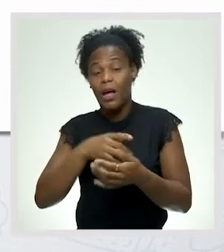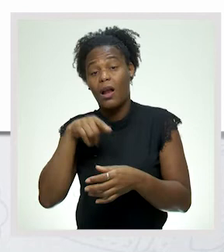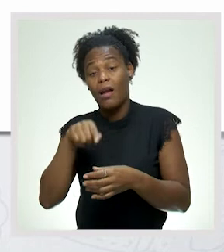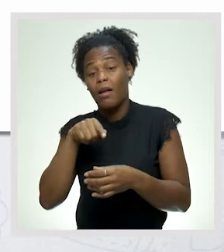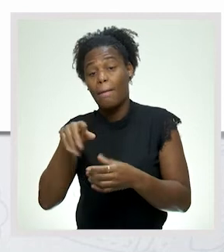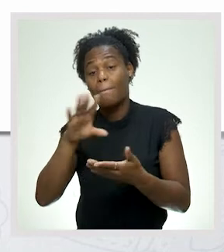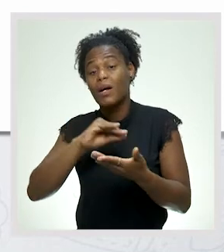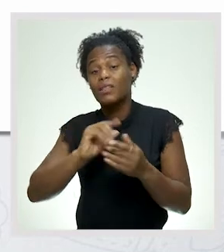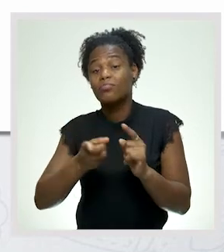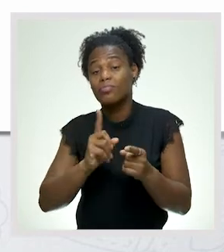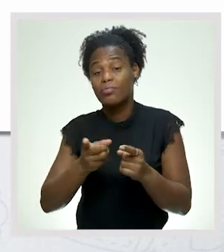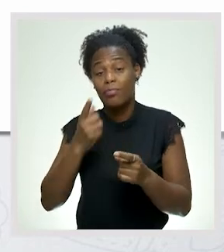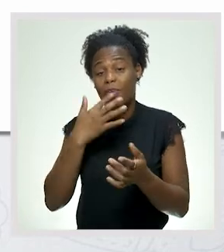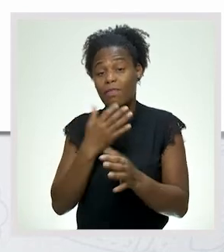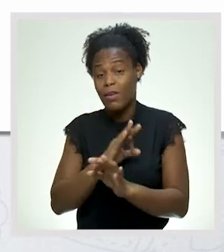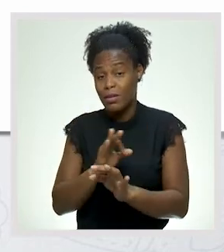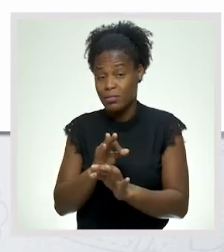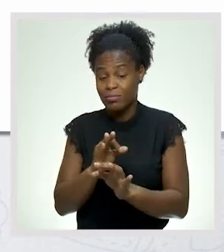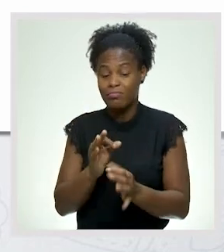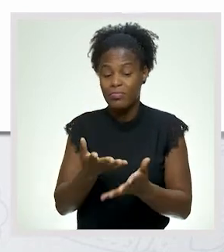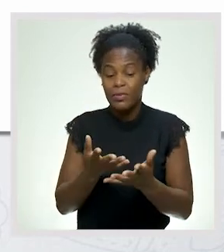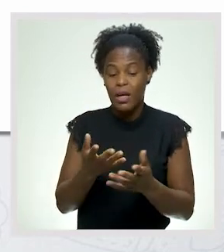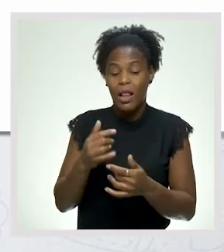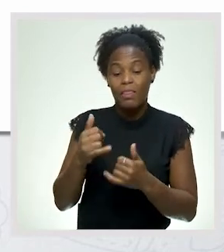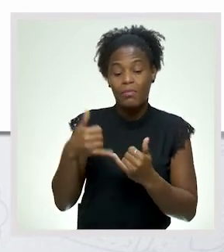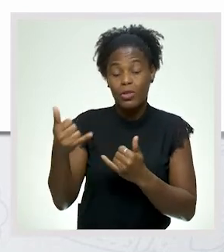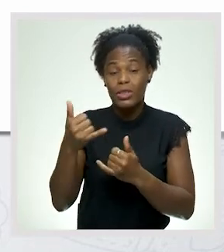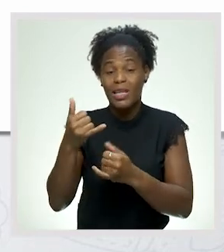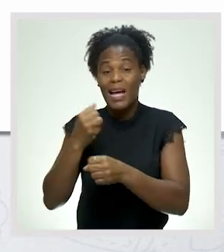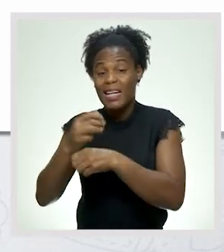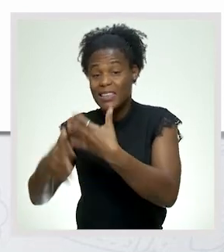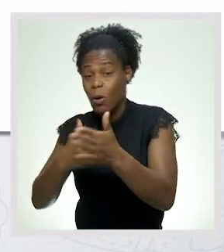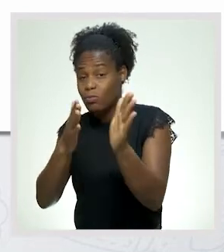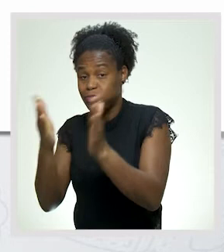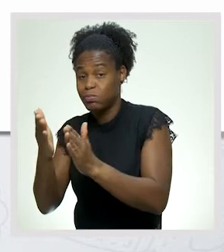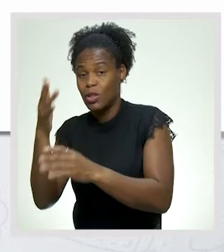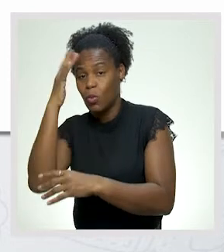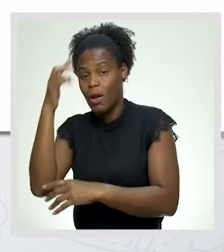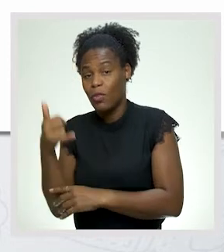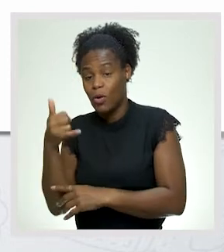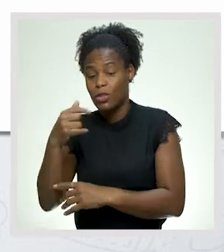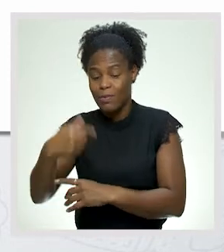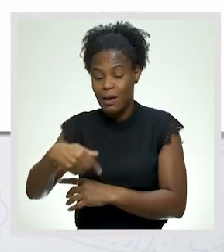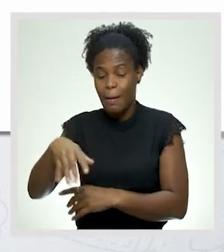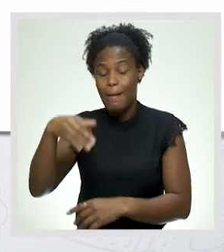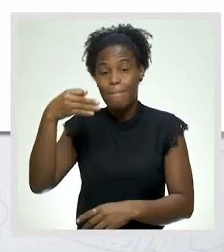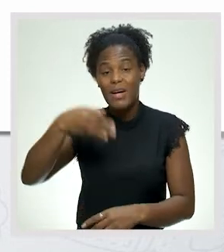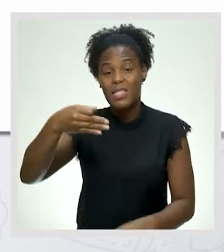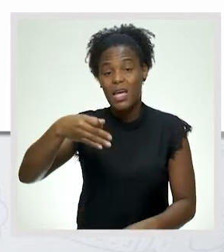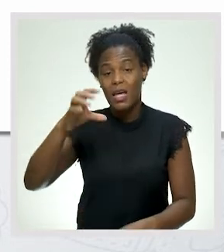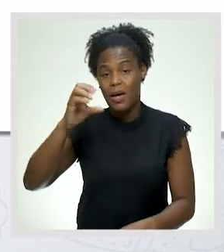plus que parfait. Ensuite, dans les actions 2, vous avez soit le passé composé,